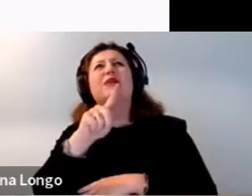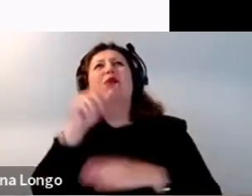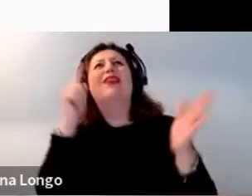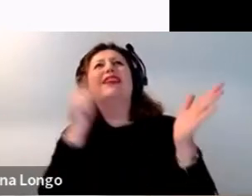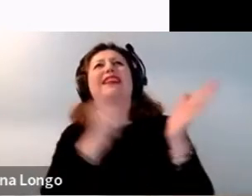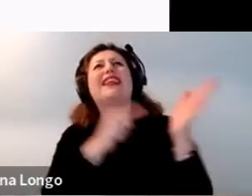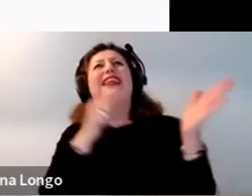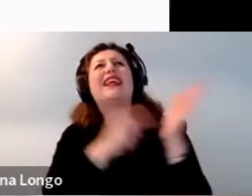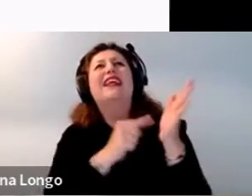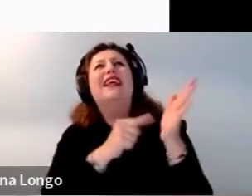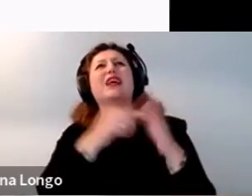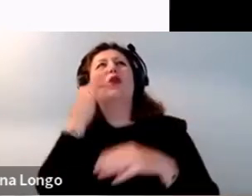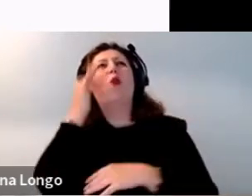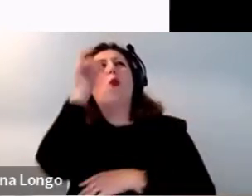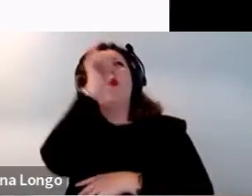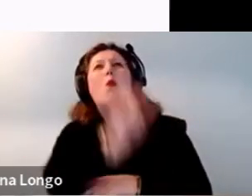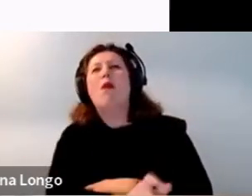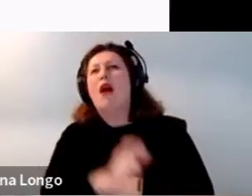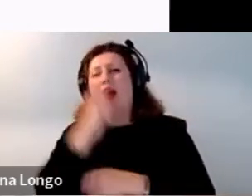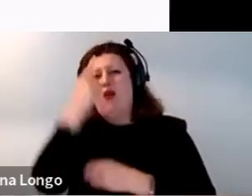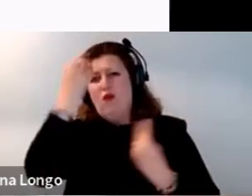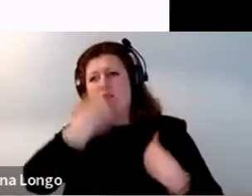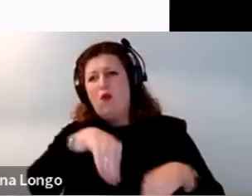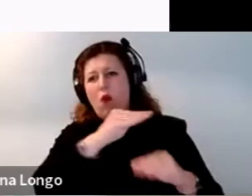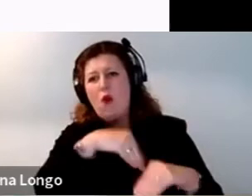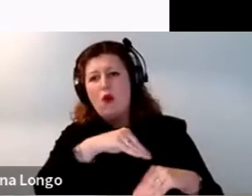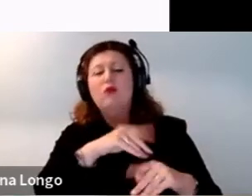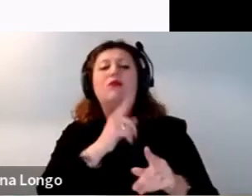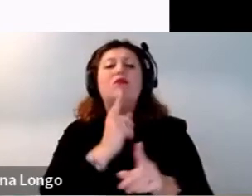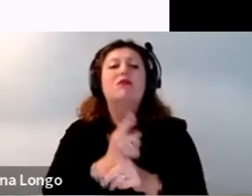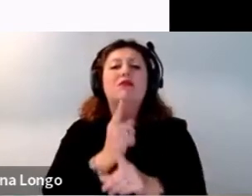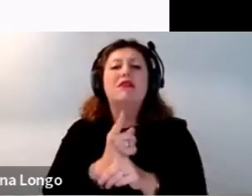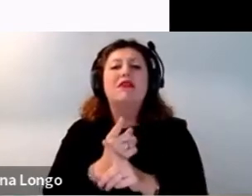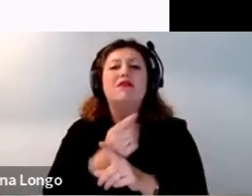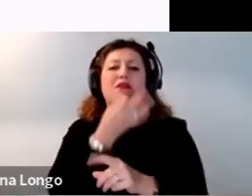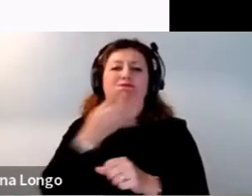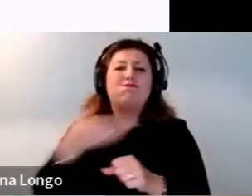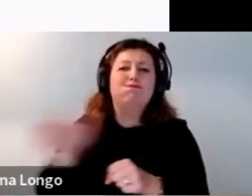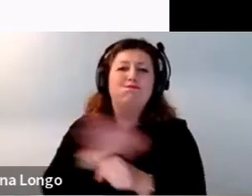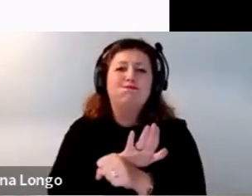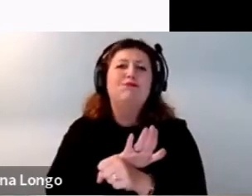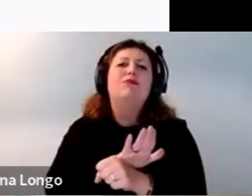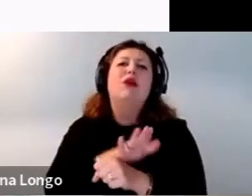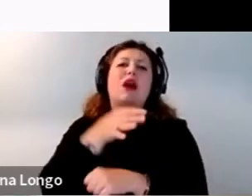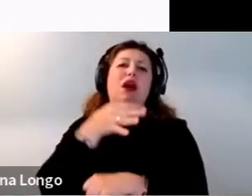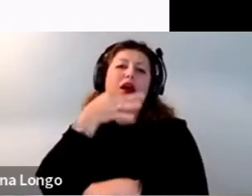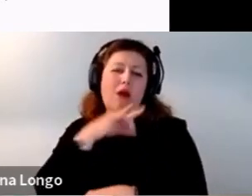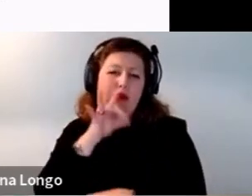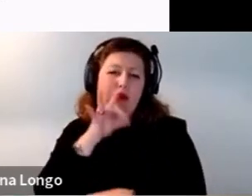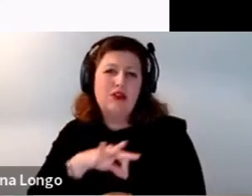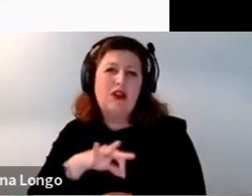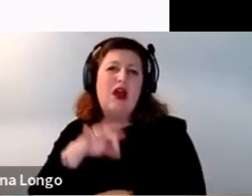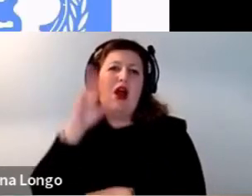inevitabilmente a una povertà di competenze e una povertà anche di soluzioni.